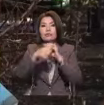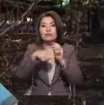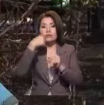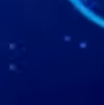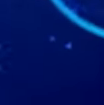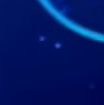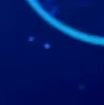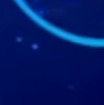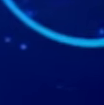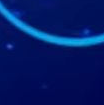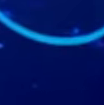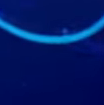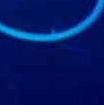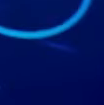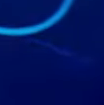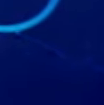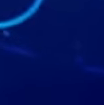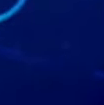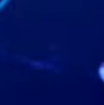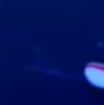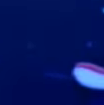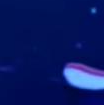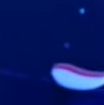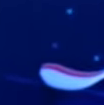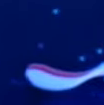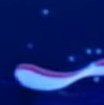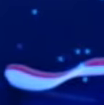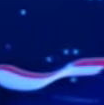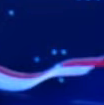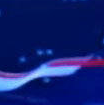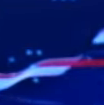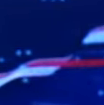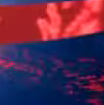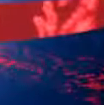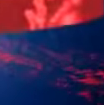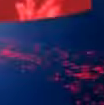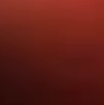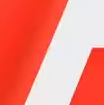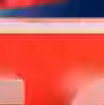Астана Таймс әрмен қарай орыс тілінде жалғасады. Аман, сау болыңыздар.